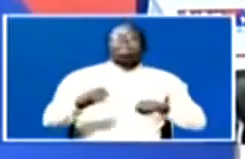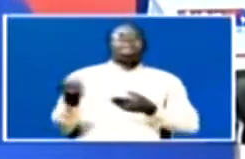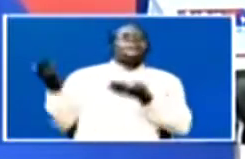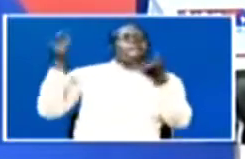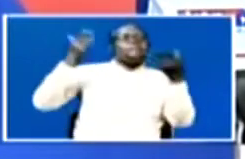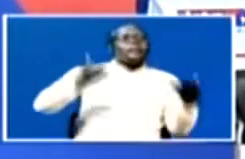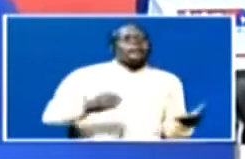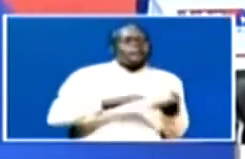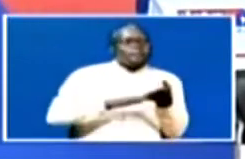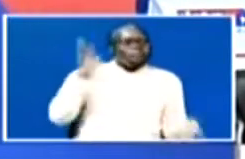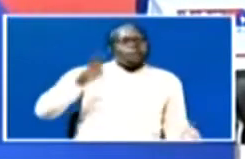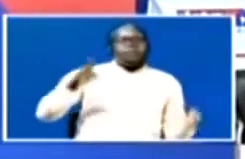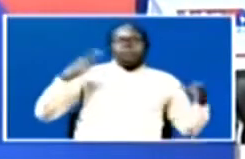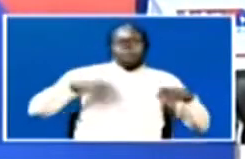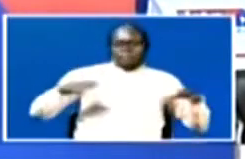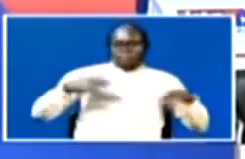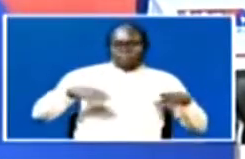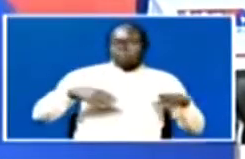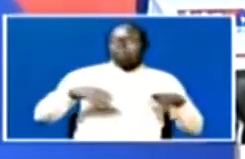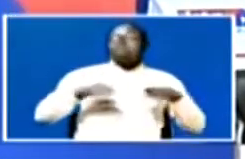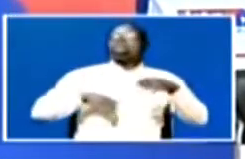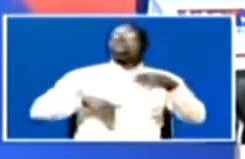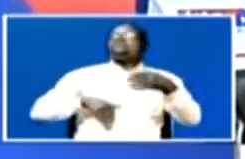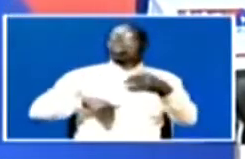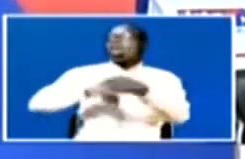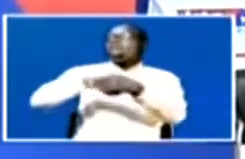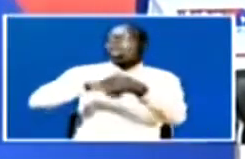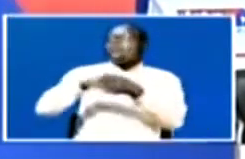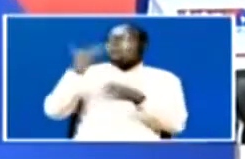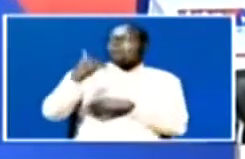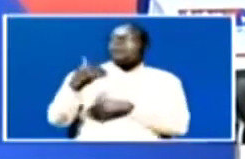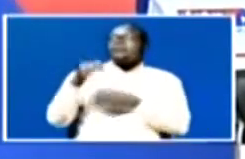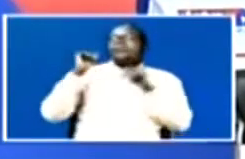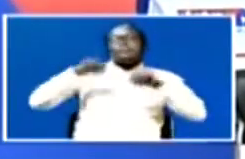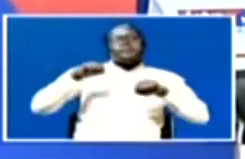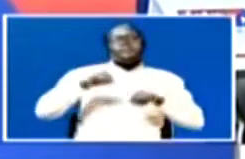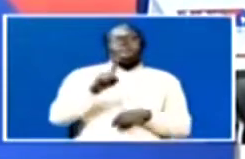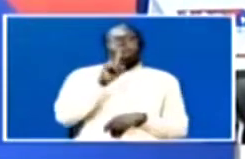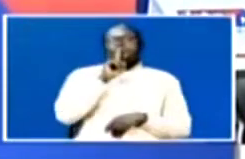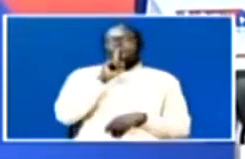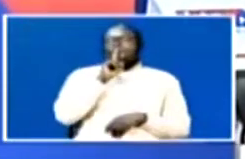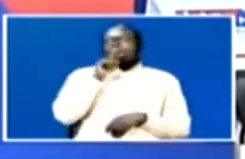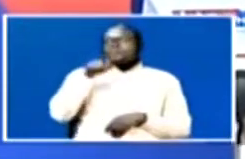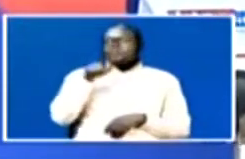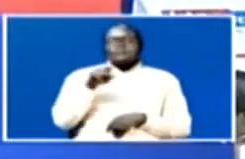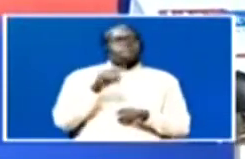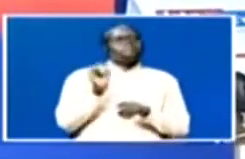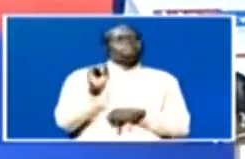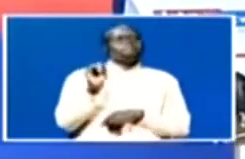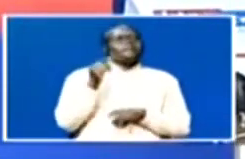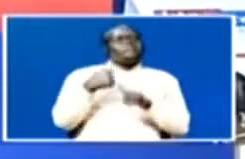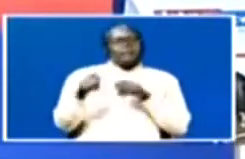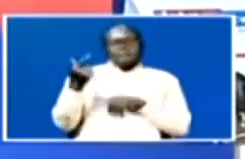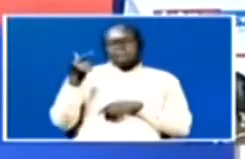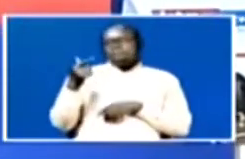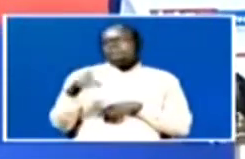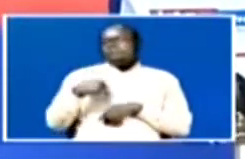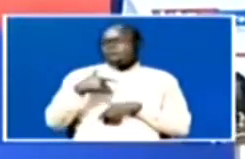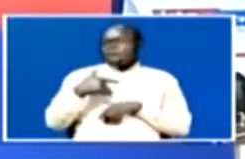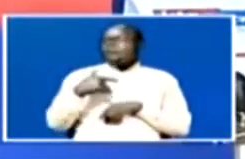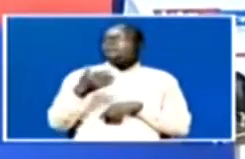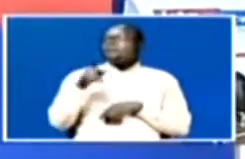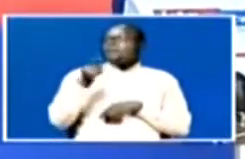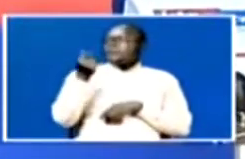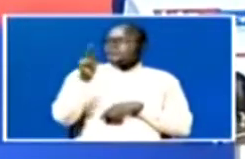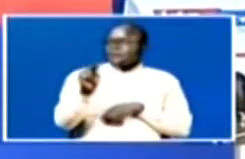kuwaletea watu wengi zaidi michezo. Kwa maana ingekuwa vizuri tujinyamazie tukae na hizi rights, lakini tukaangalia tukaona kwamba